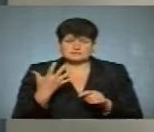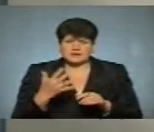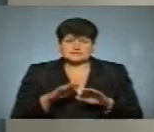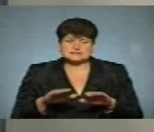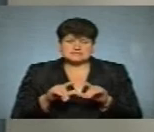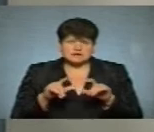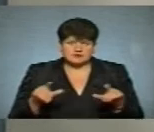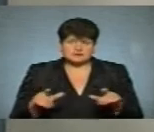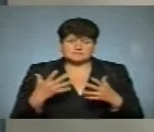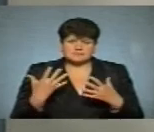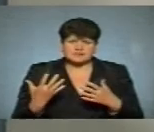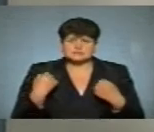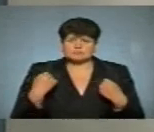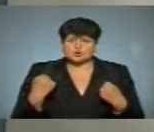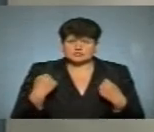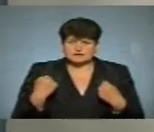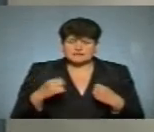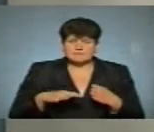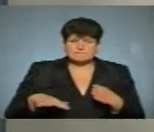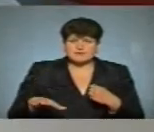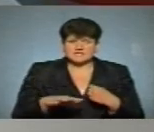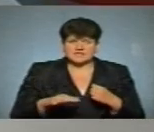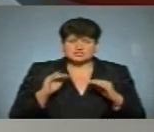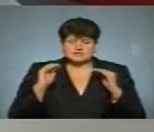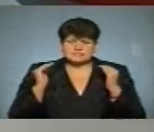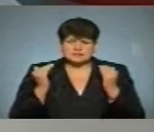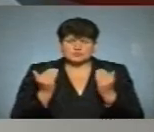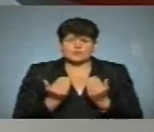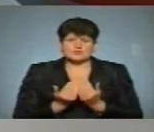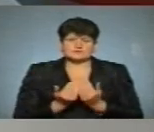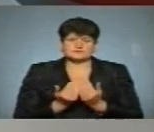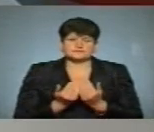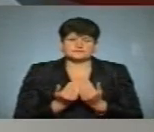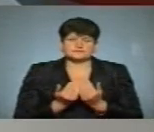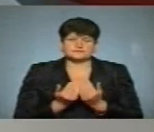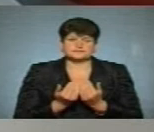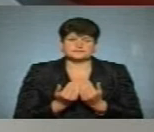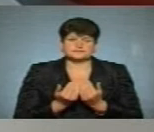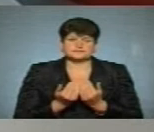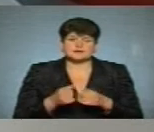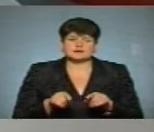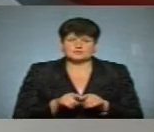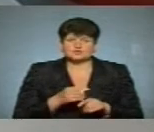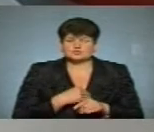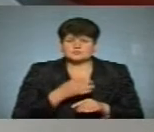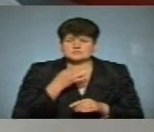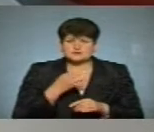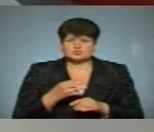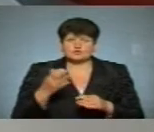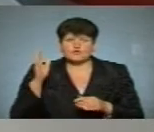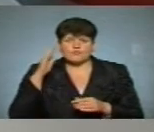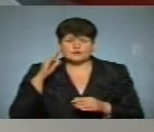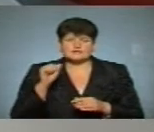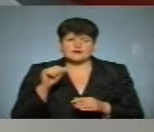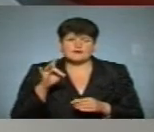5 спортивних відповідних майданчиків, стадіонів, 5 спортивних об'єктів. А також хочу анонсувати, що і водну арену в цьому